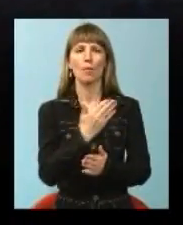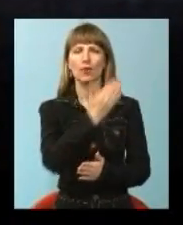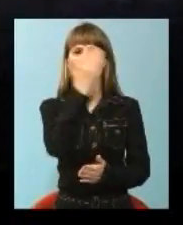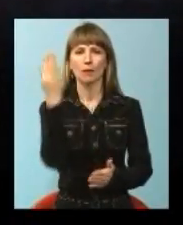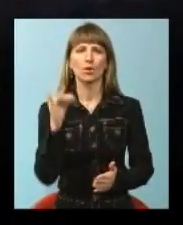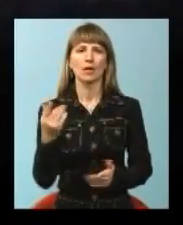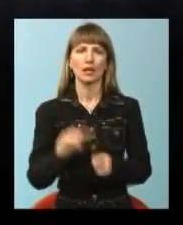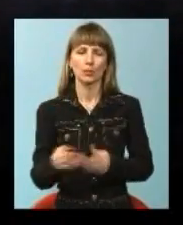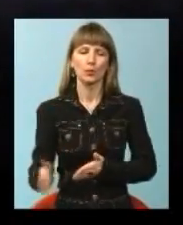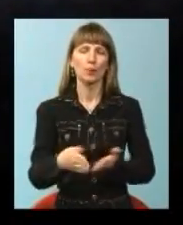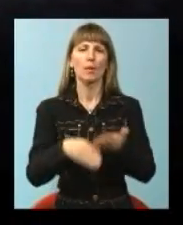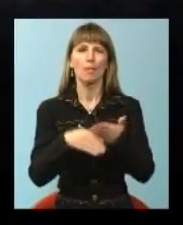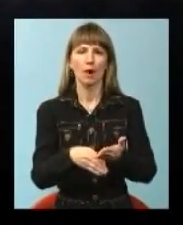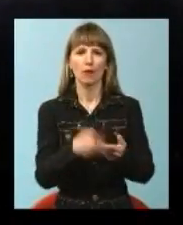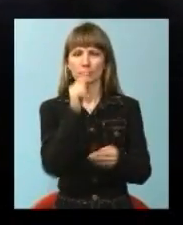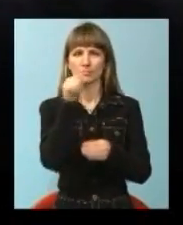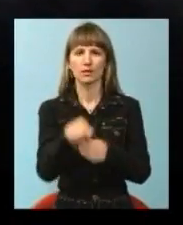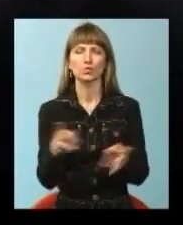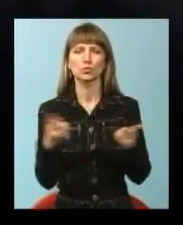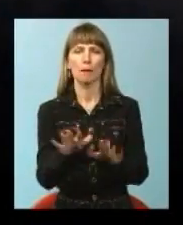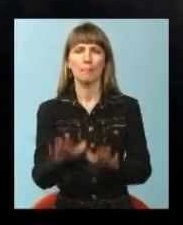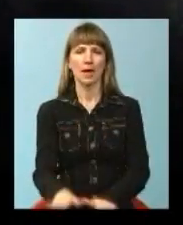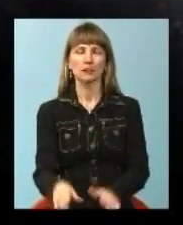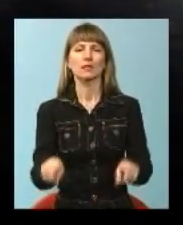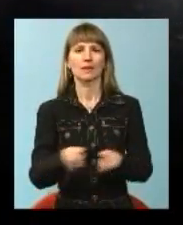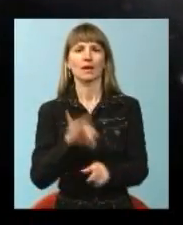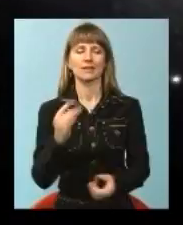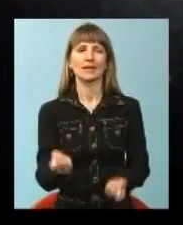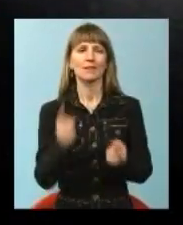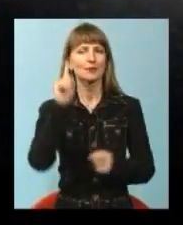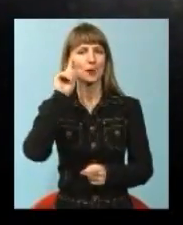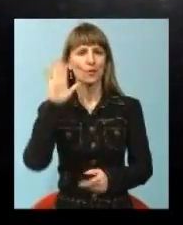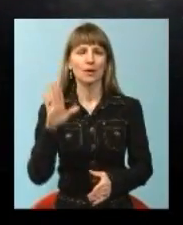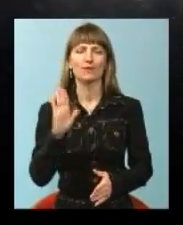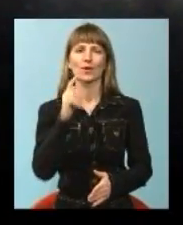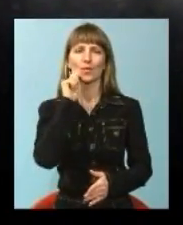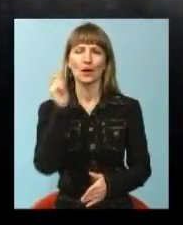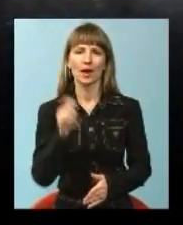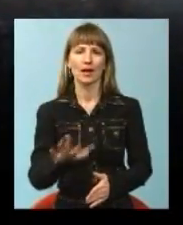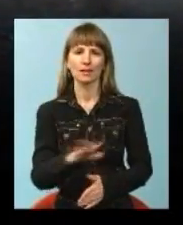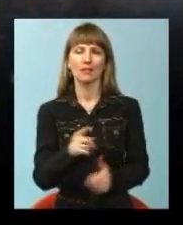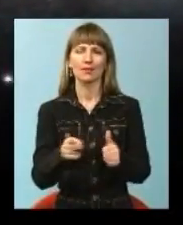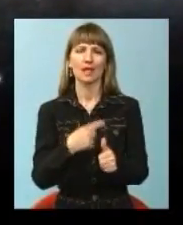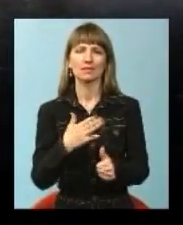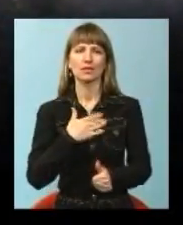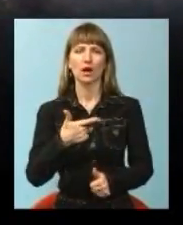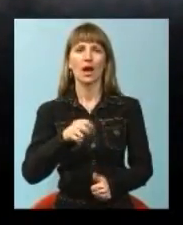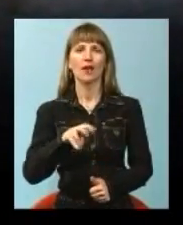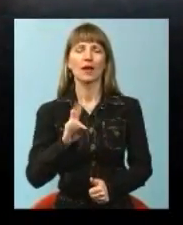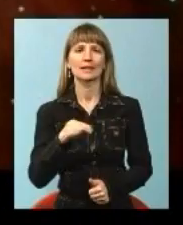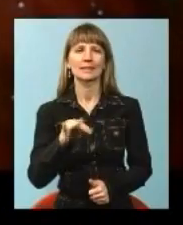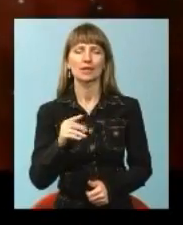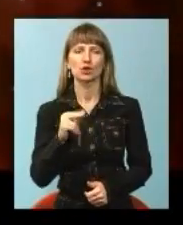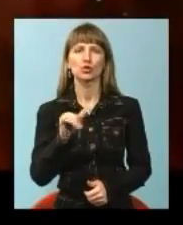шлях допомагав їм дістатись до місця призначення. Так і з'явилась найпопулярніша в Україні назва нашої галактики –